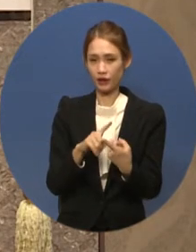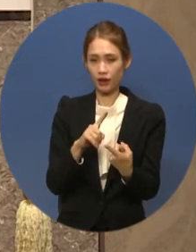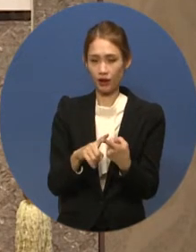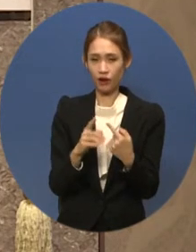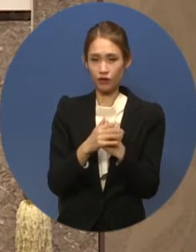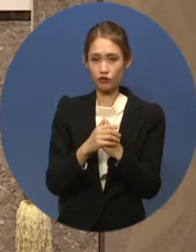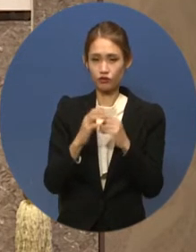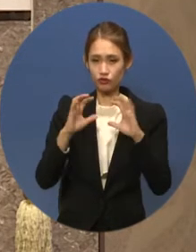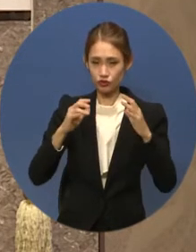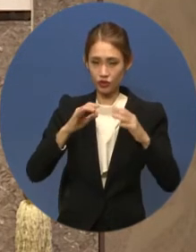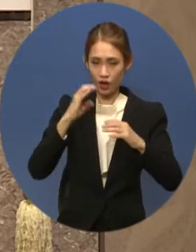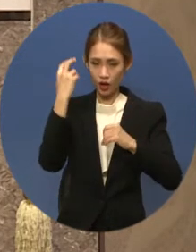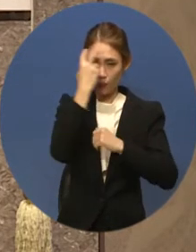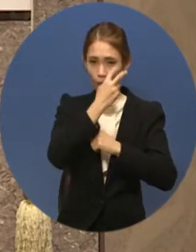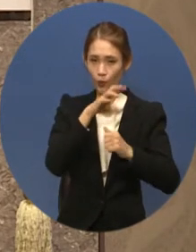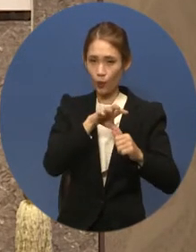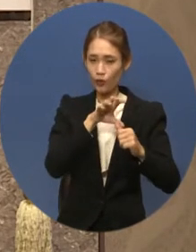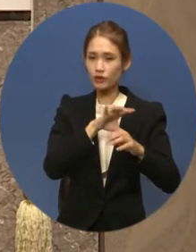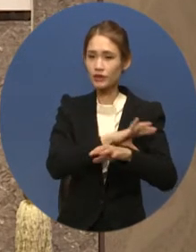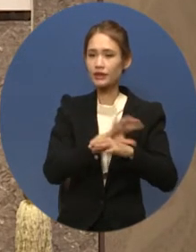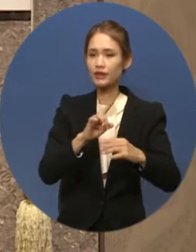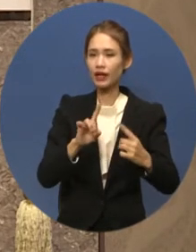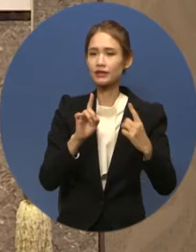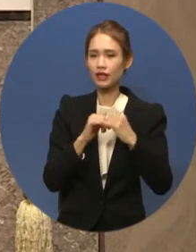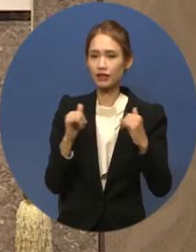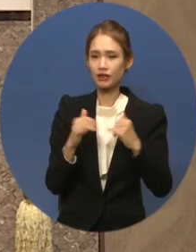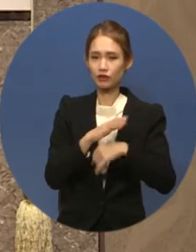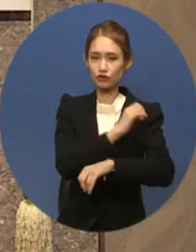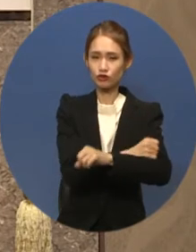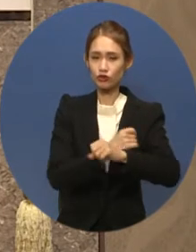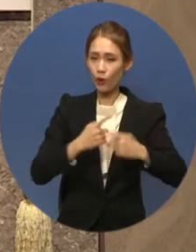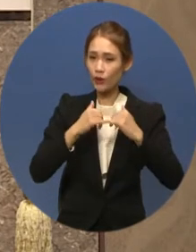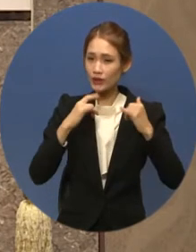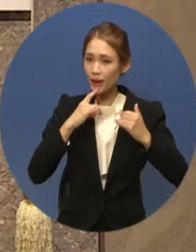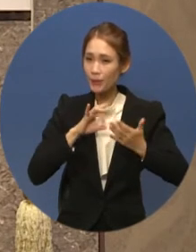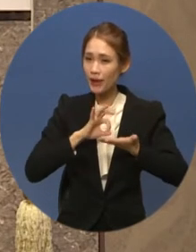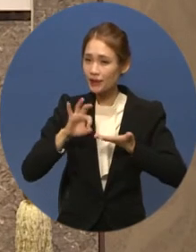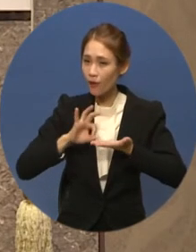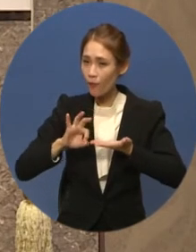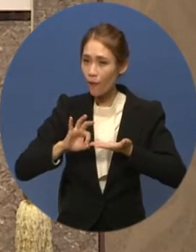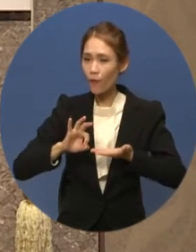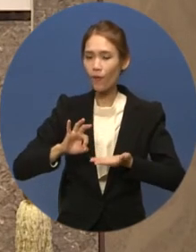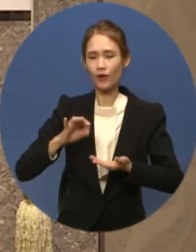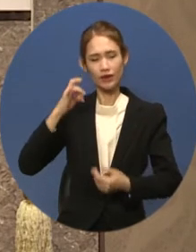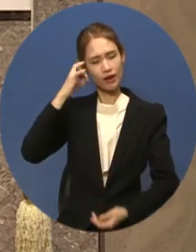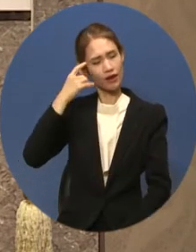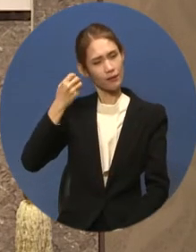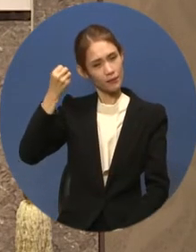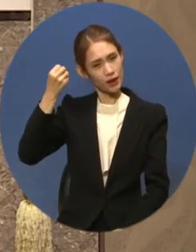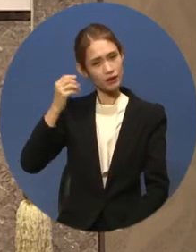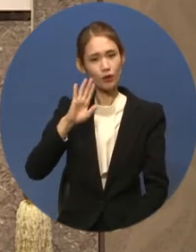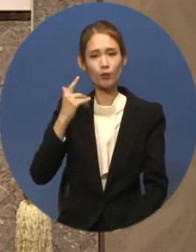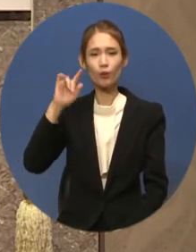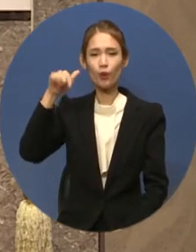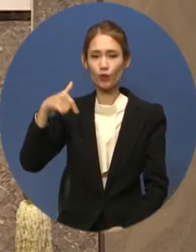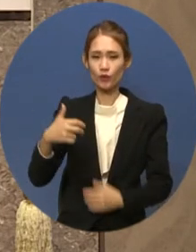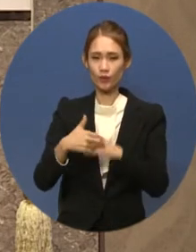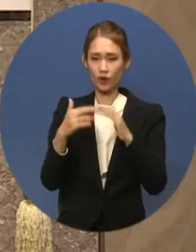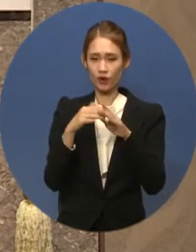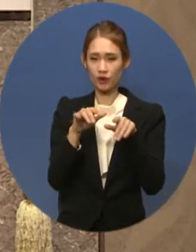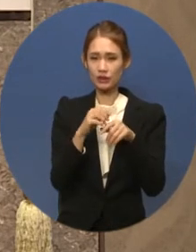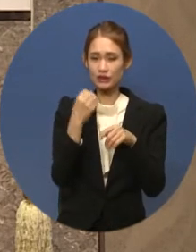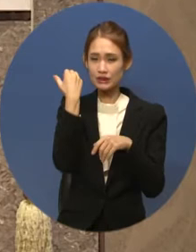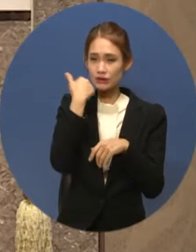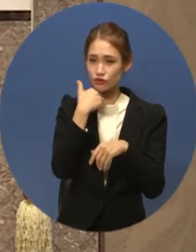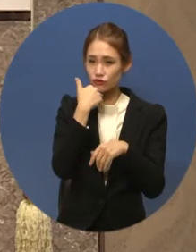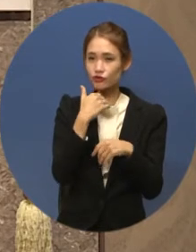대상자 국가유공자 만 이용하는 곳이 아닙니까 라고 생각하시는 경우들이 있는데요 4 사실은 우리 보험 병원은 일반 시민들도